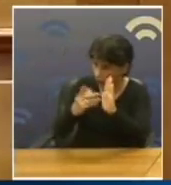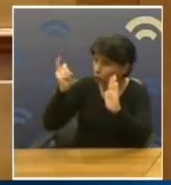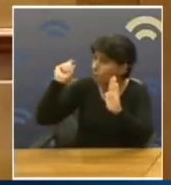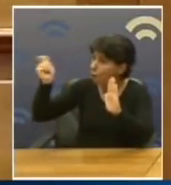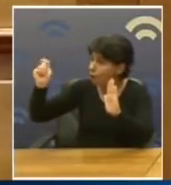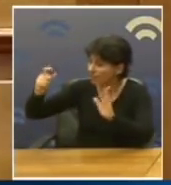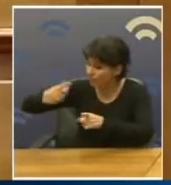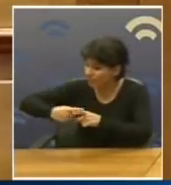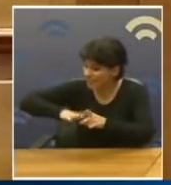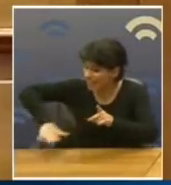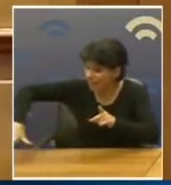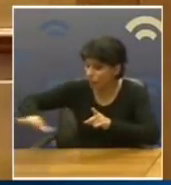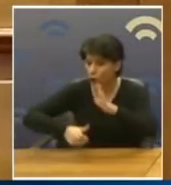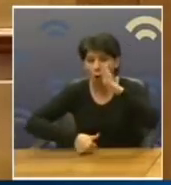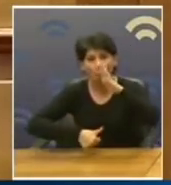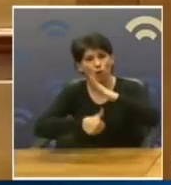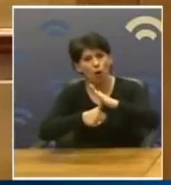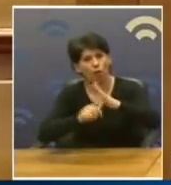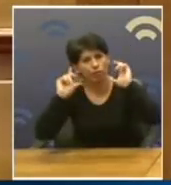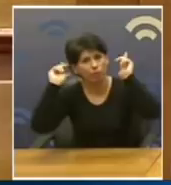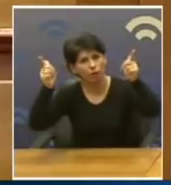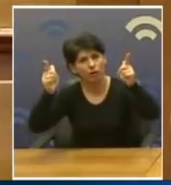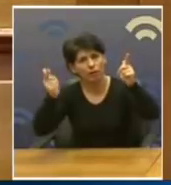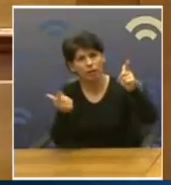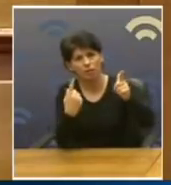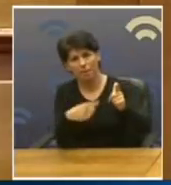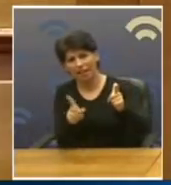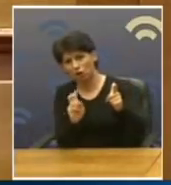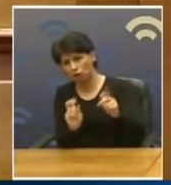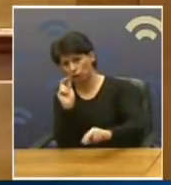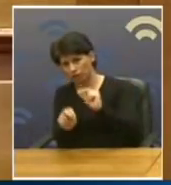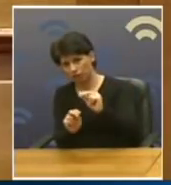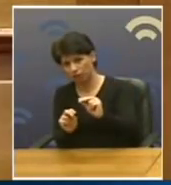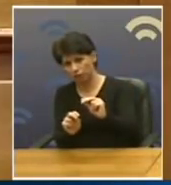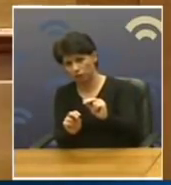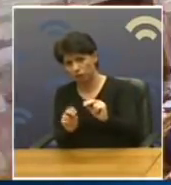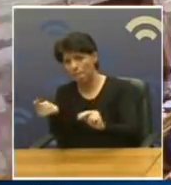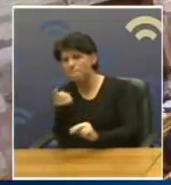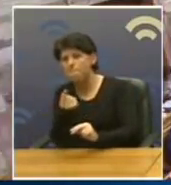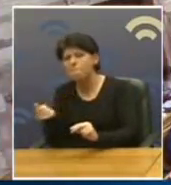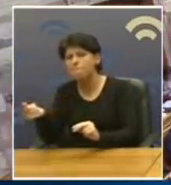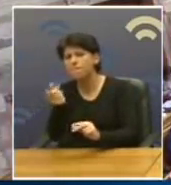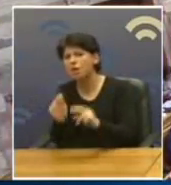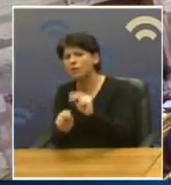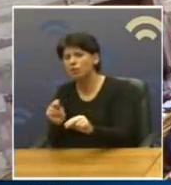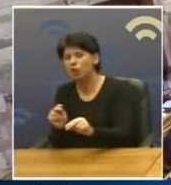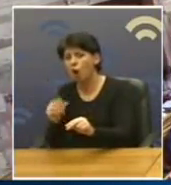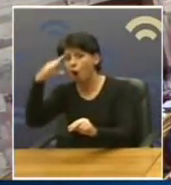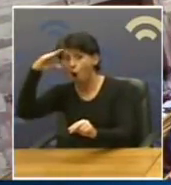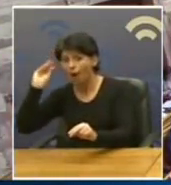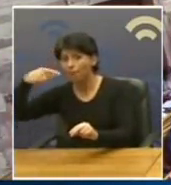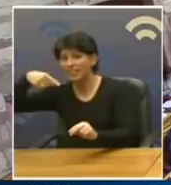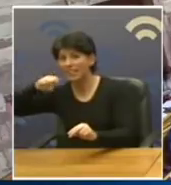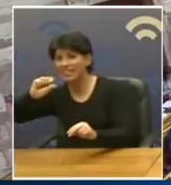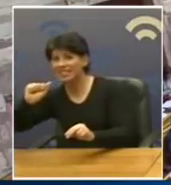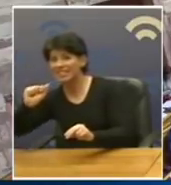μας πρόεδρος μειοψηφίας? Θα δεχόταν ποτέ ο Καραμαλής και ο Τσάτσος να γίνουν πρόεδροι?